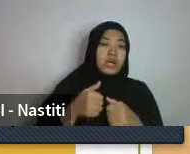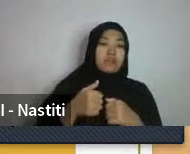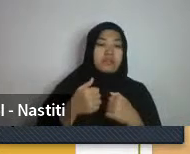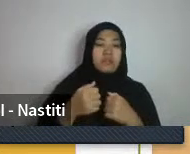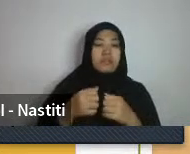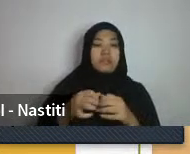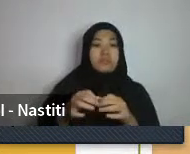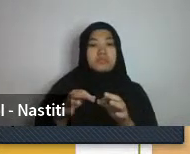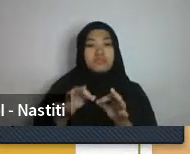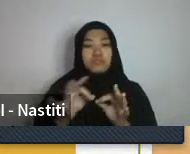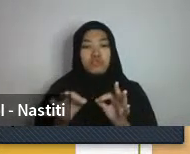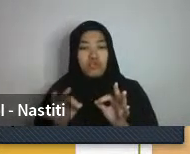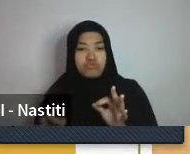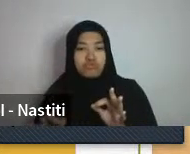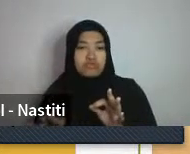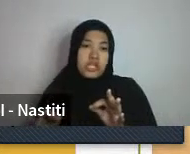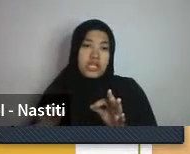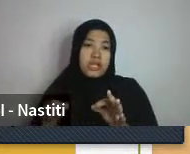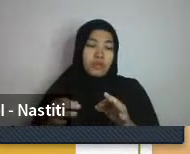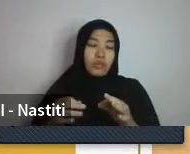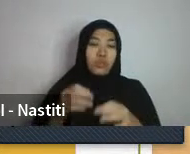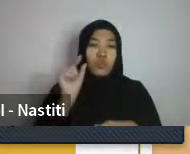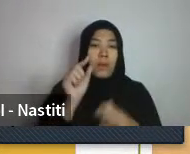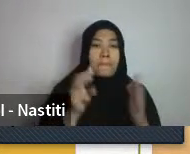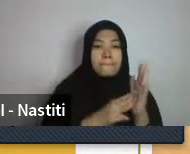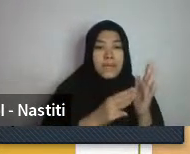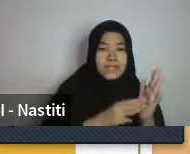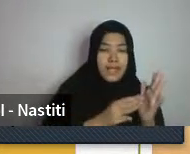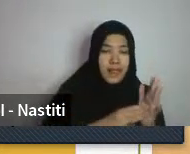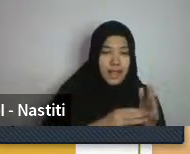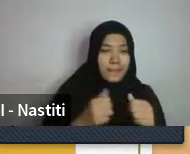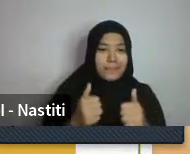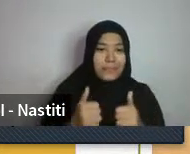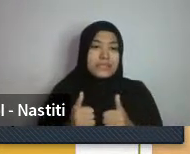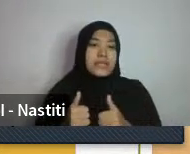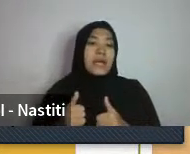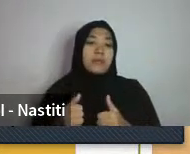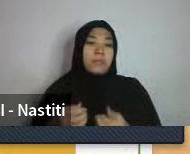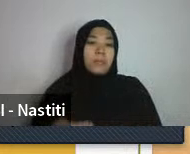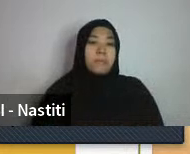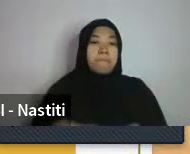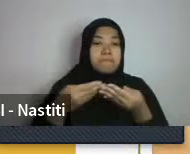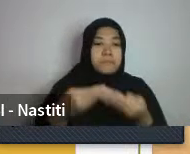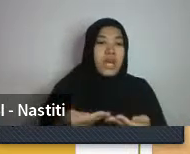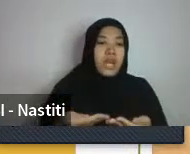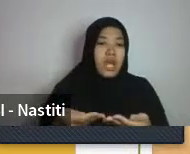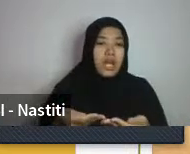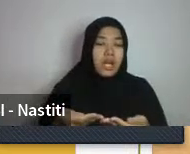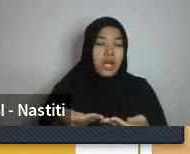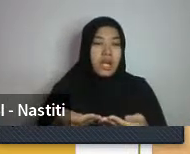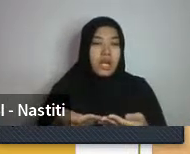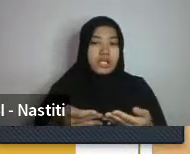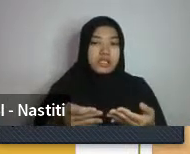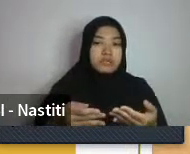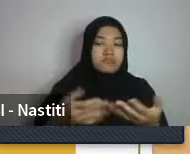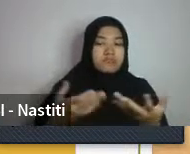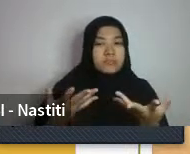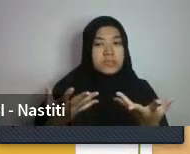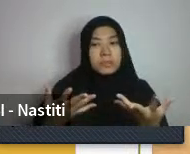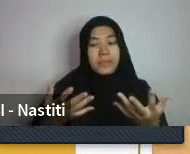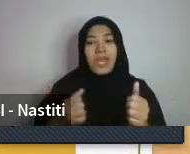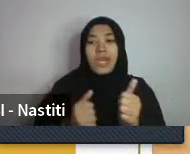dan bisa memberikan kontribusi untuk komunitasnya. Sama yang dari WHO juga bagaimana kita